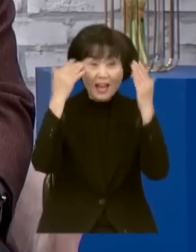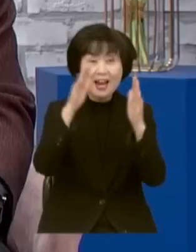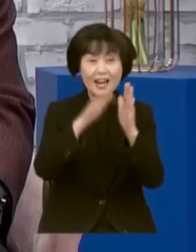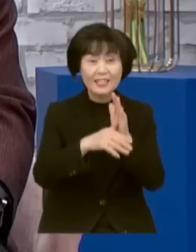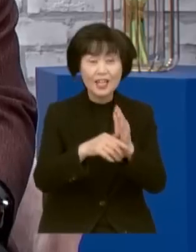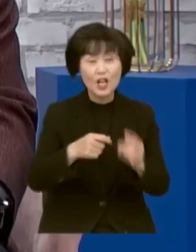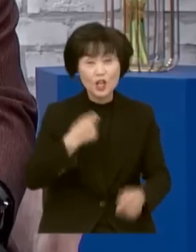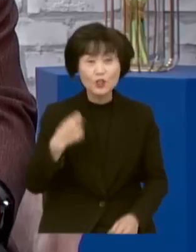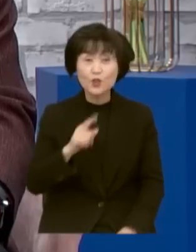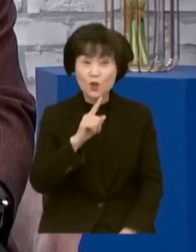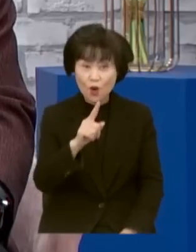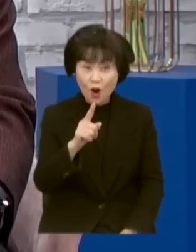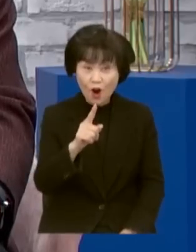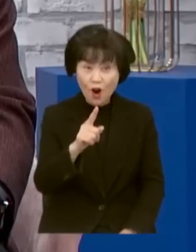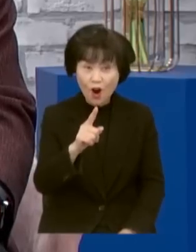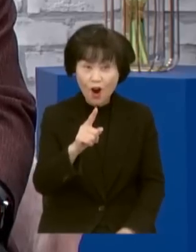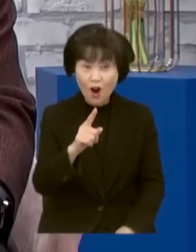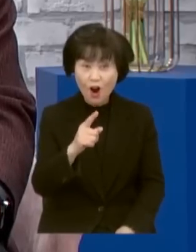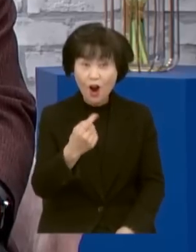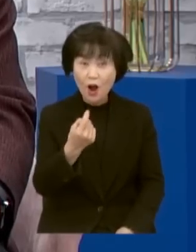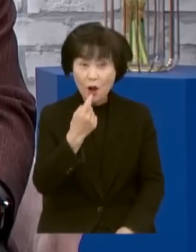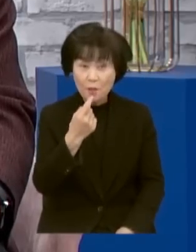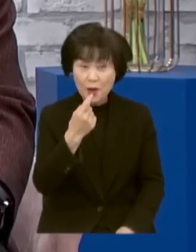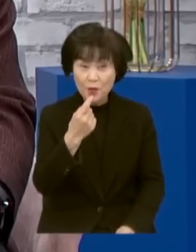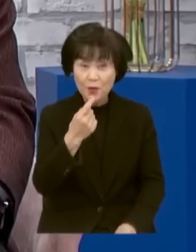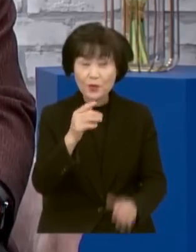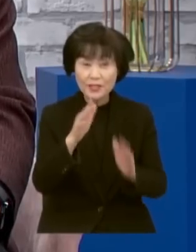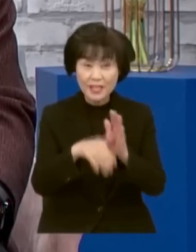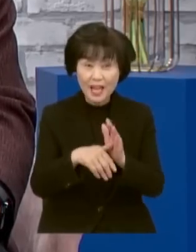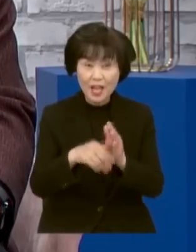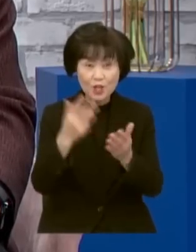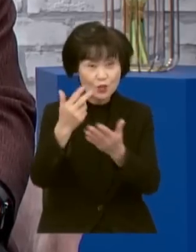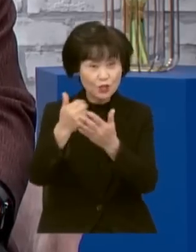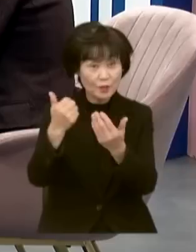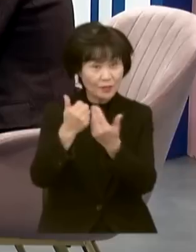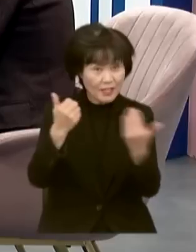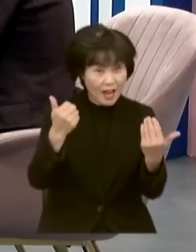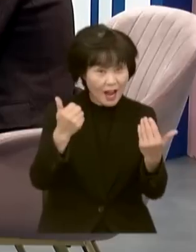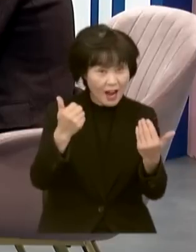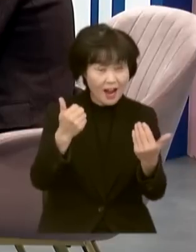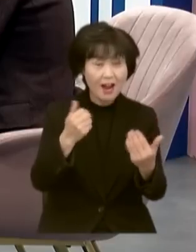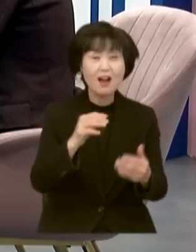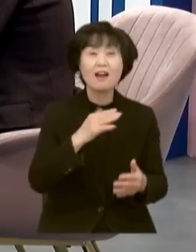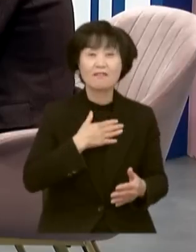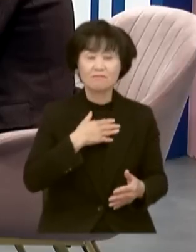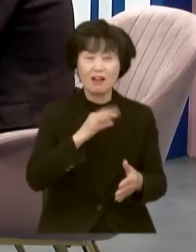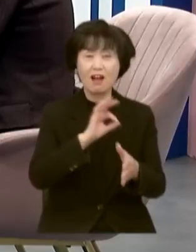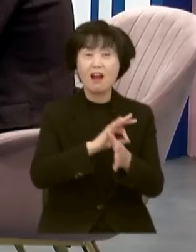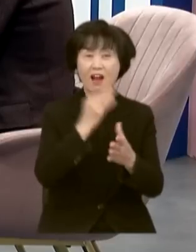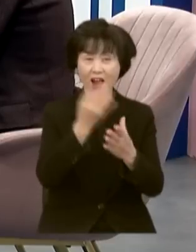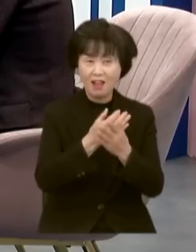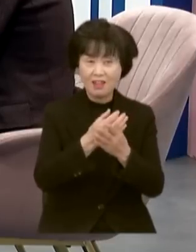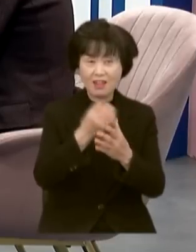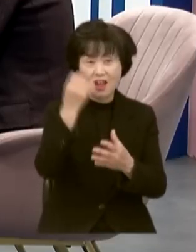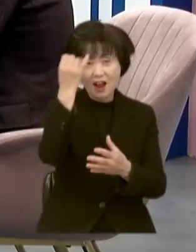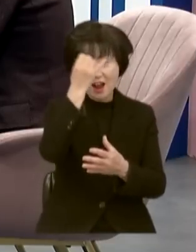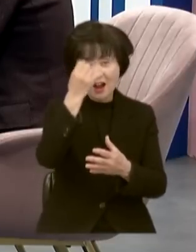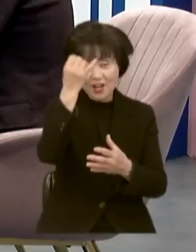전공하면서 주님과 멀어지셨다면서요. 그래요. 이게 무슨 일이에요. 그러니까 제가 안양여고를 나왔잖아요.